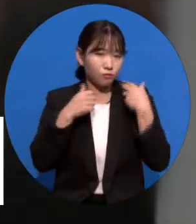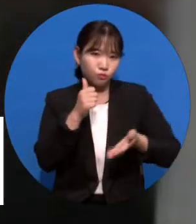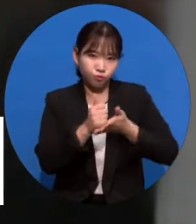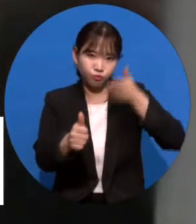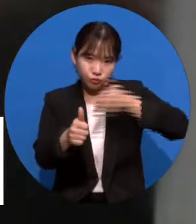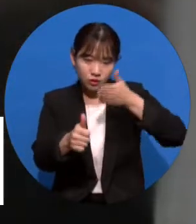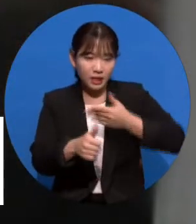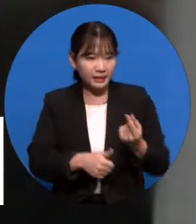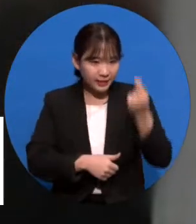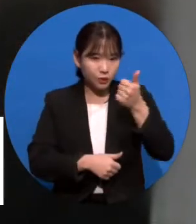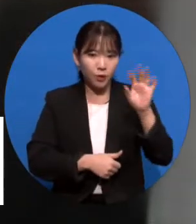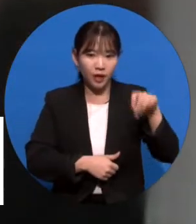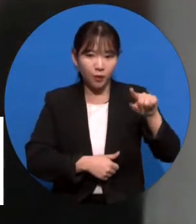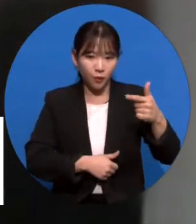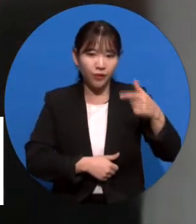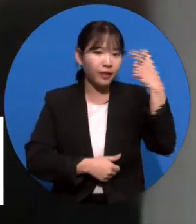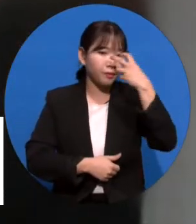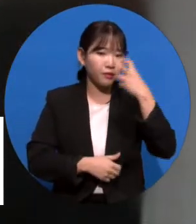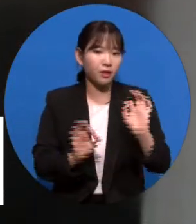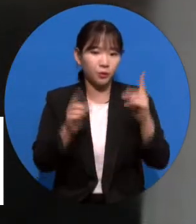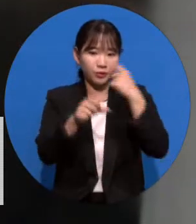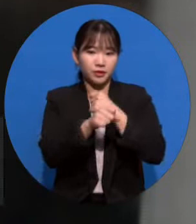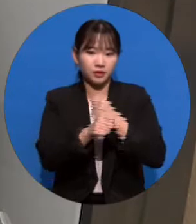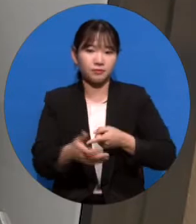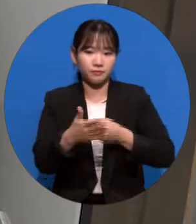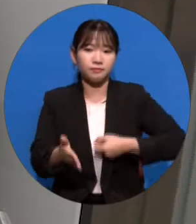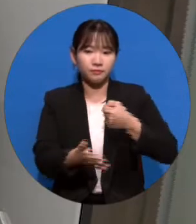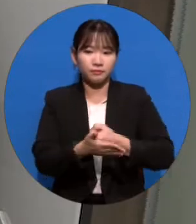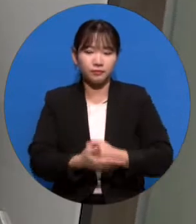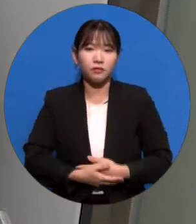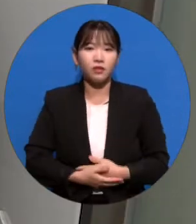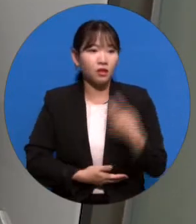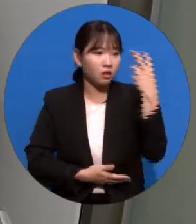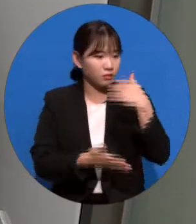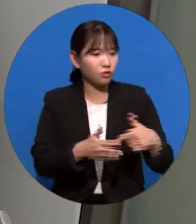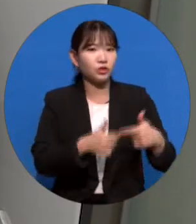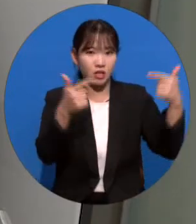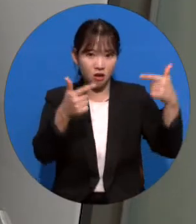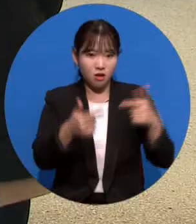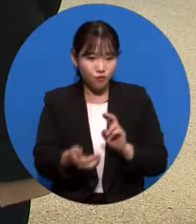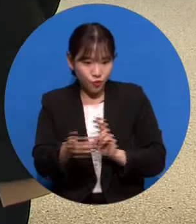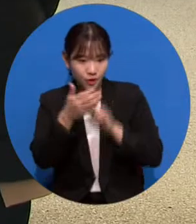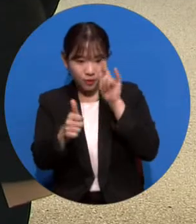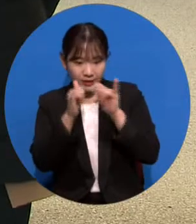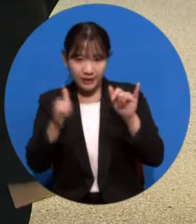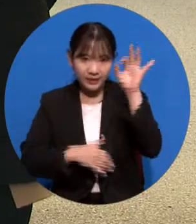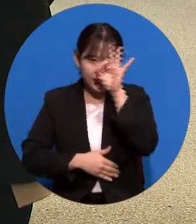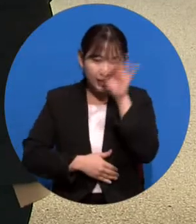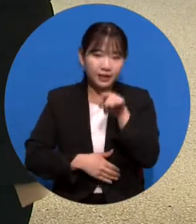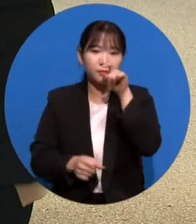권장하는 신속 항원 검사를 병행하기로 한 겁니다. 검사량 극대화로 숨어있는